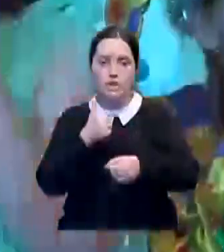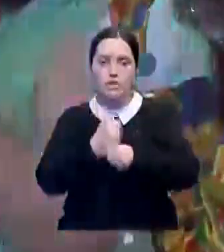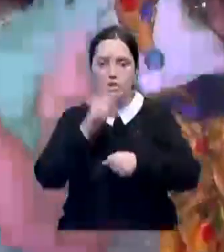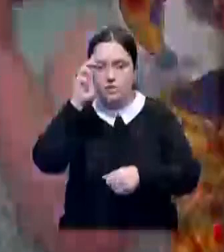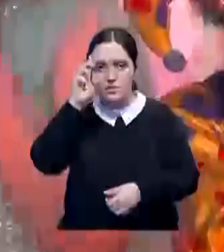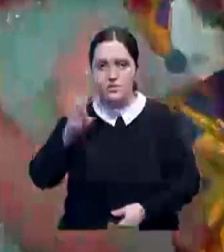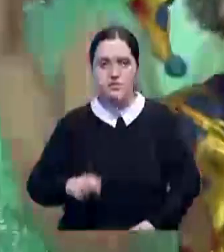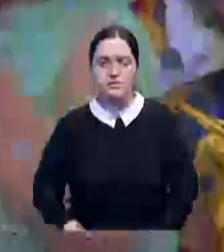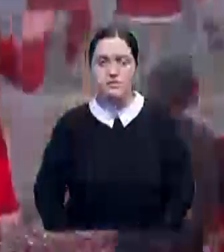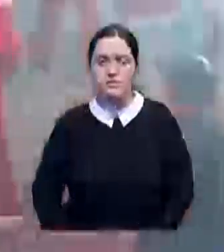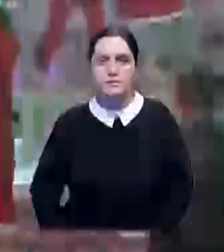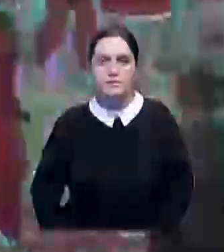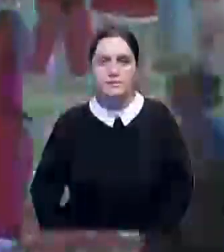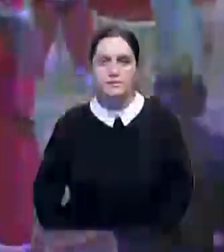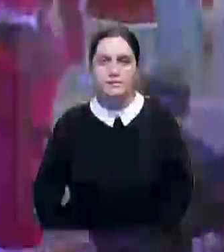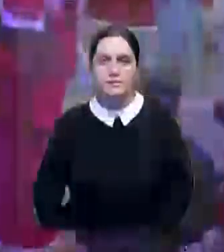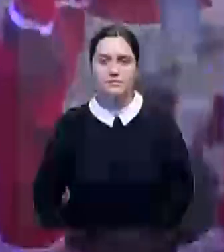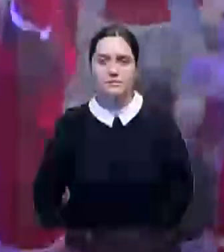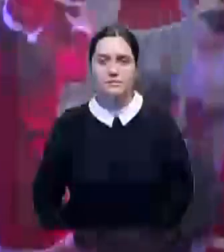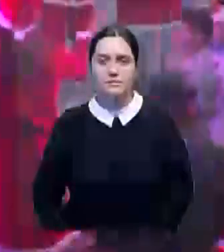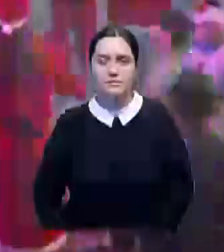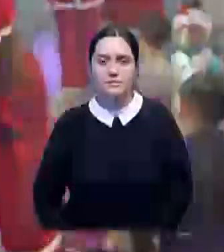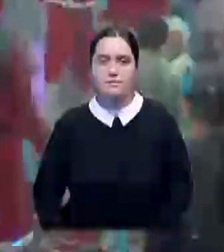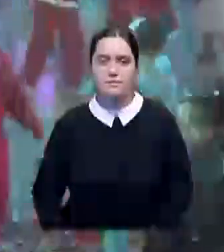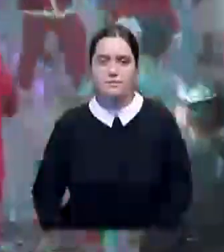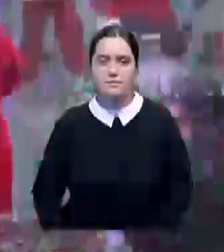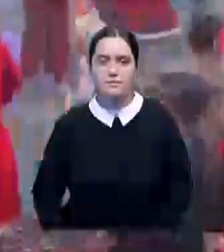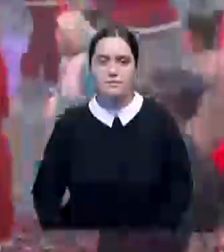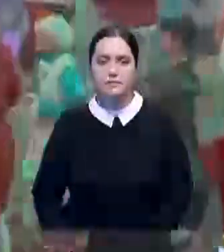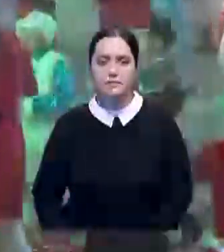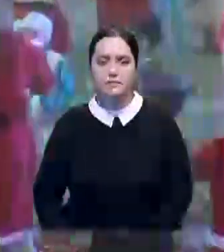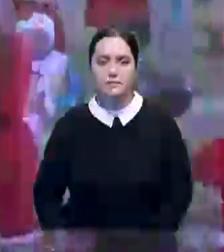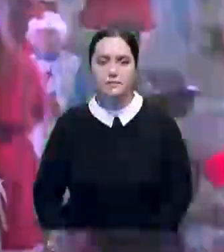государства. Нургуль Абильна, Арсланбек Кенче, Амантай Матена, 24 KZ, Атырау.